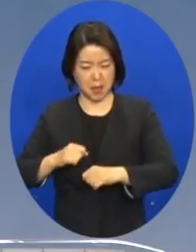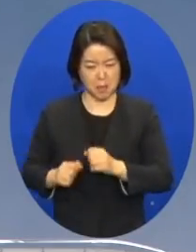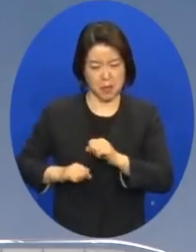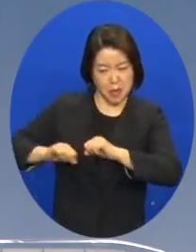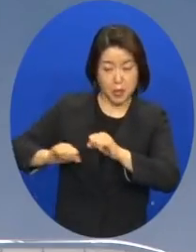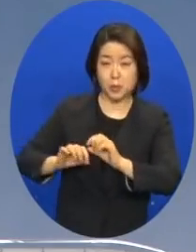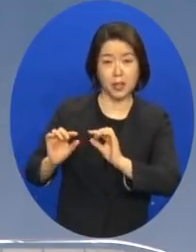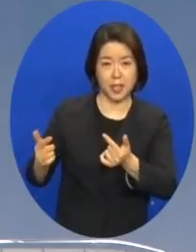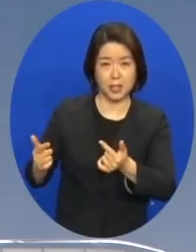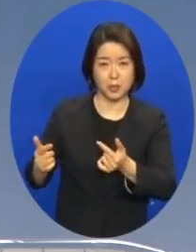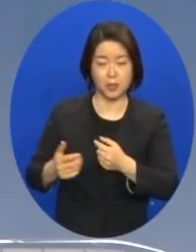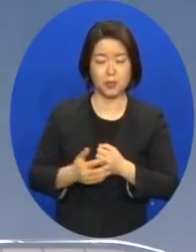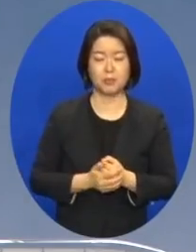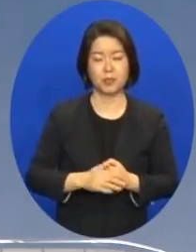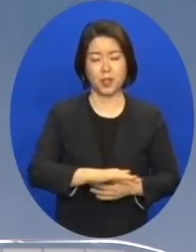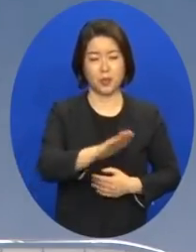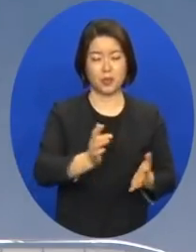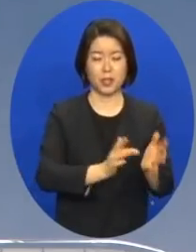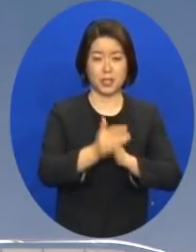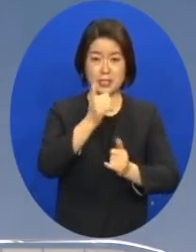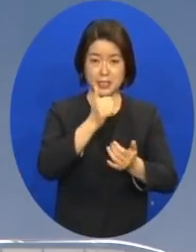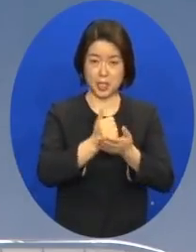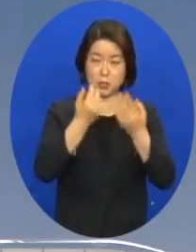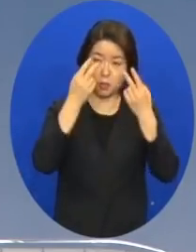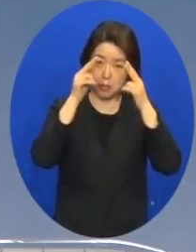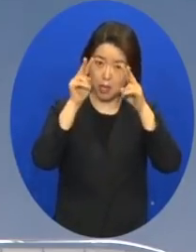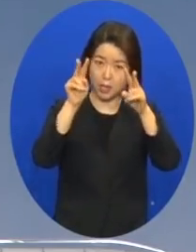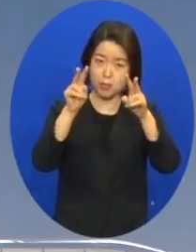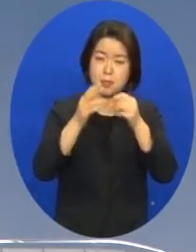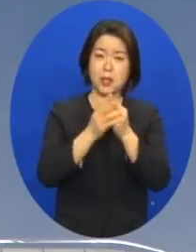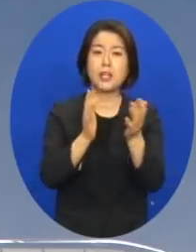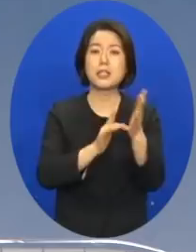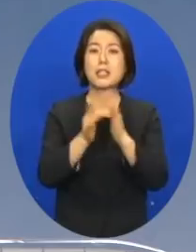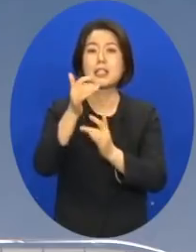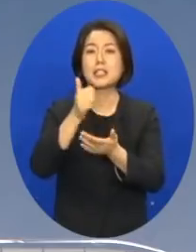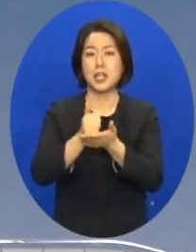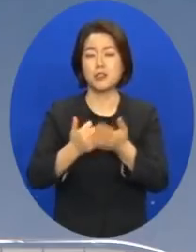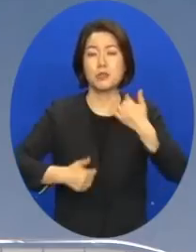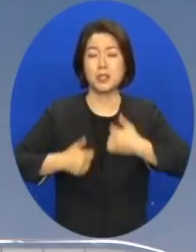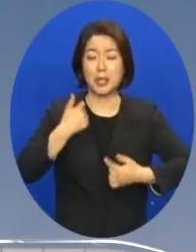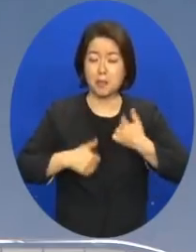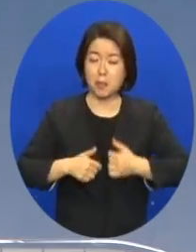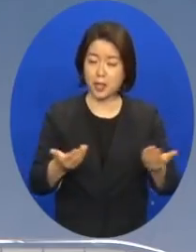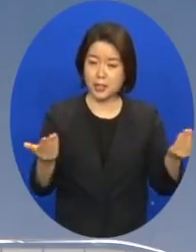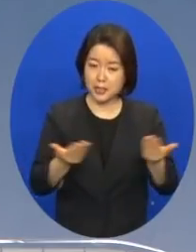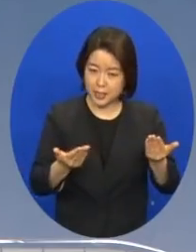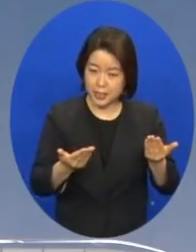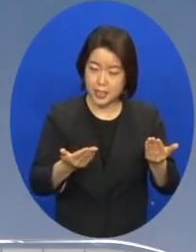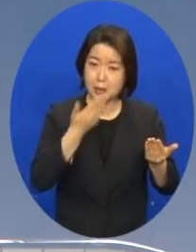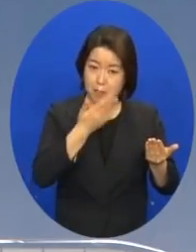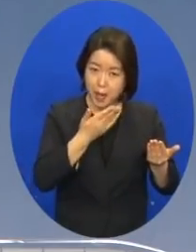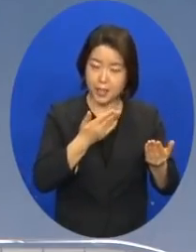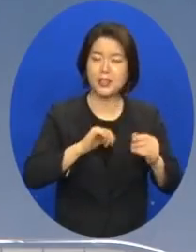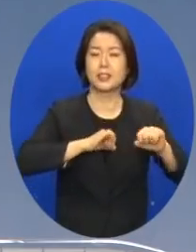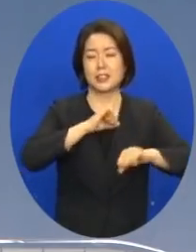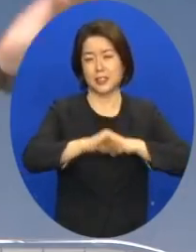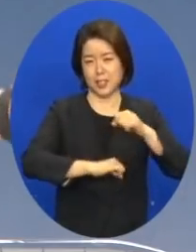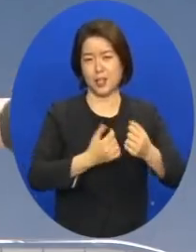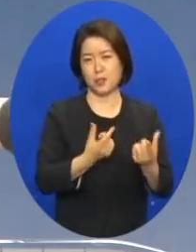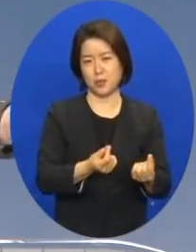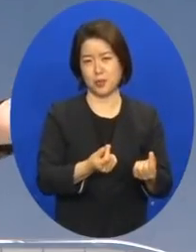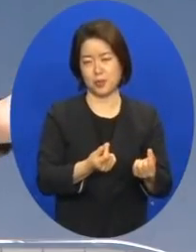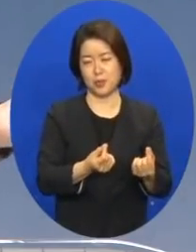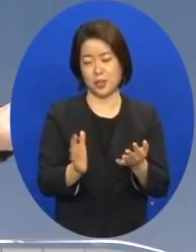아니고 우리가 예수님을 바라보면 예수님이 기뻐하시는 일을 하는 자유가 된,